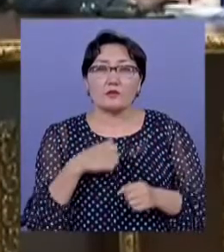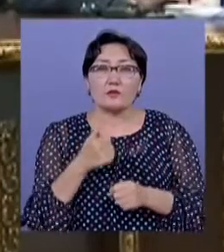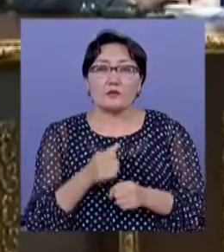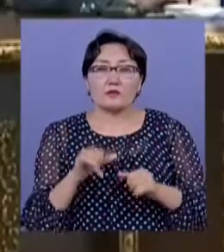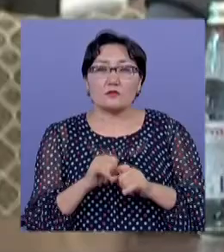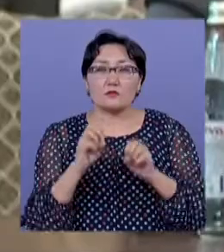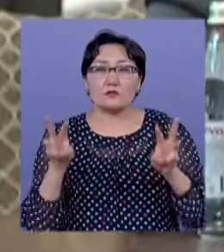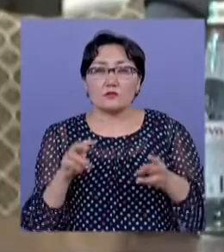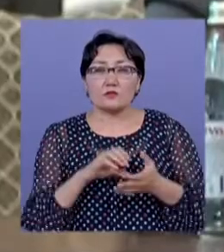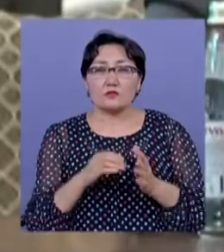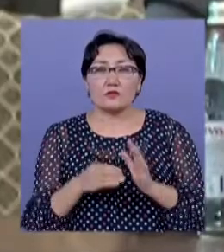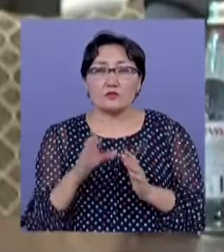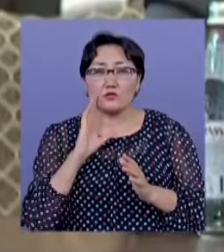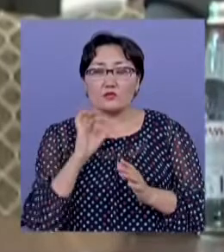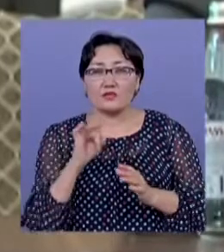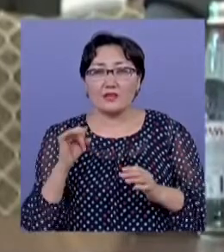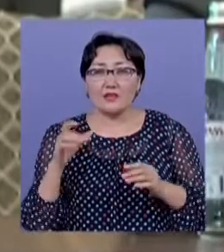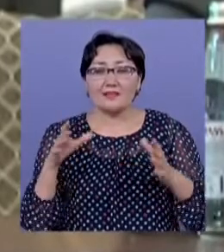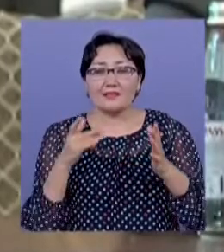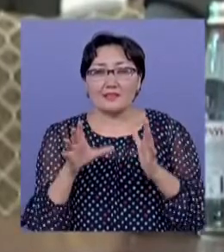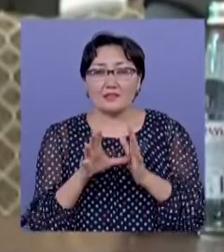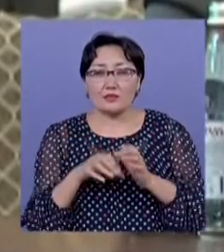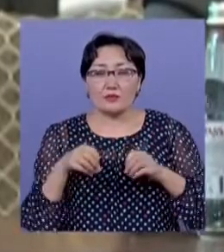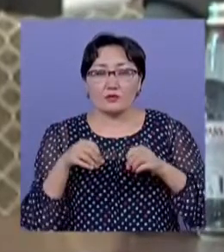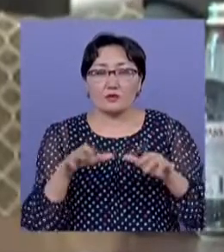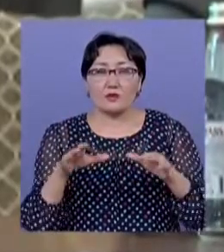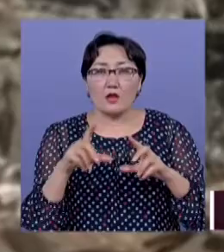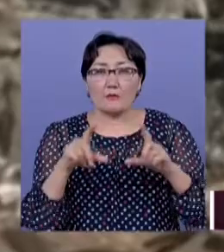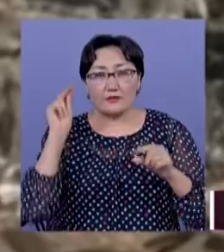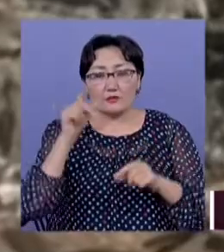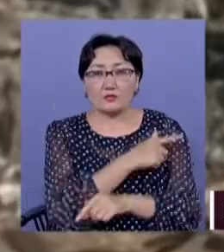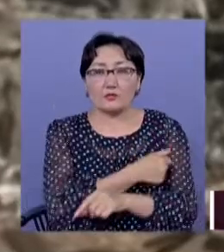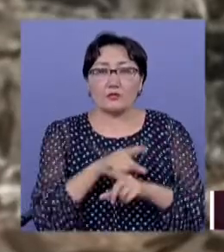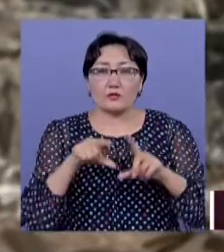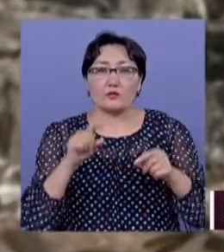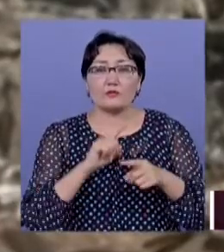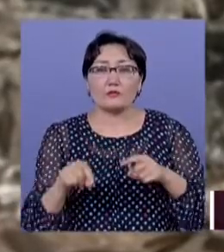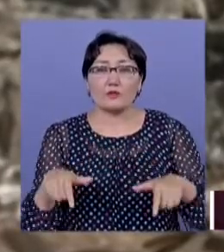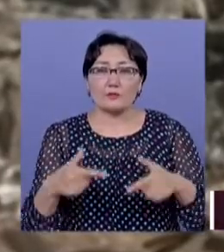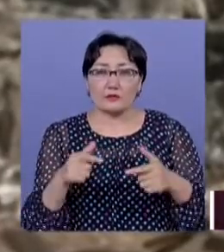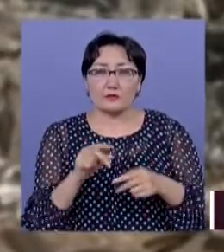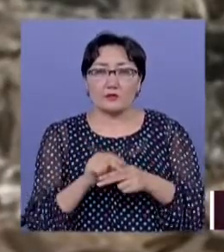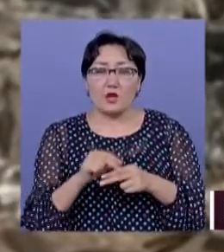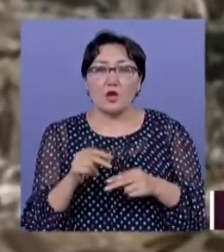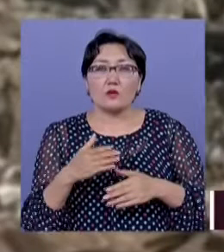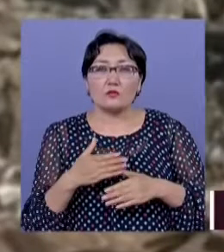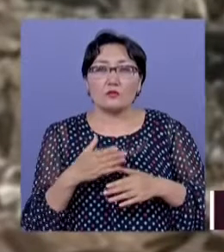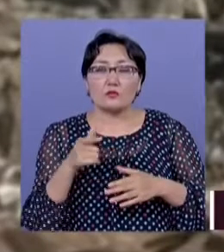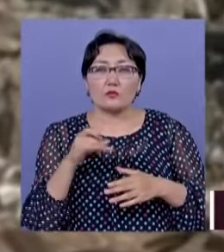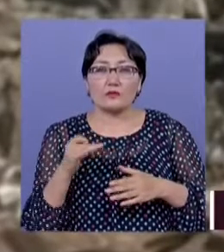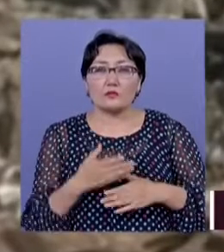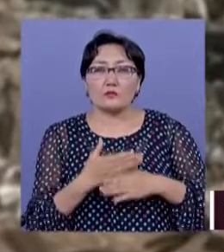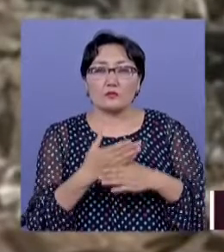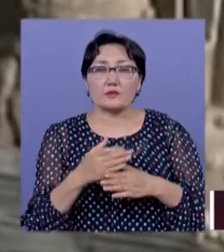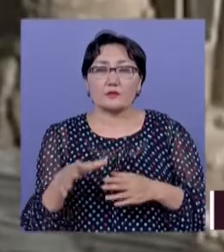инфрақұрылым нысандарын, яғни су және электрмен қамту, мектеп, ауруханаларды тезірек қалпына келтіру және гуманитарлық